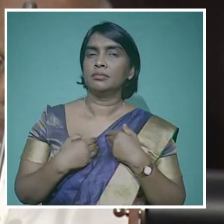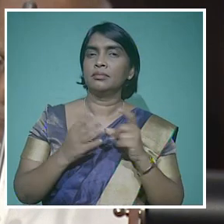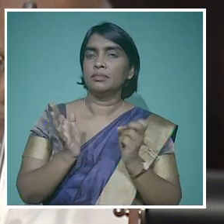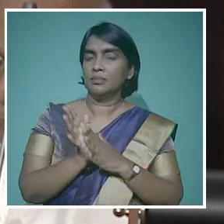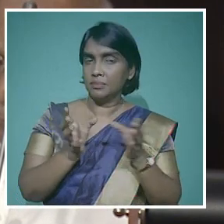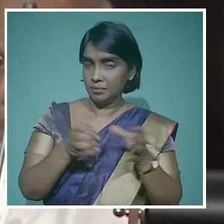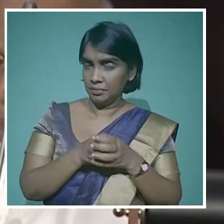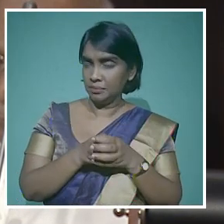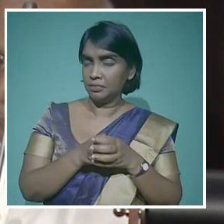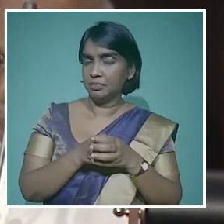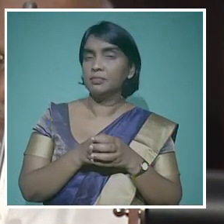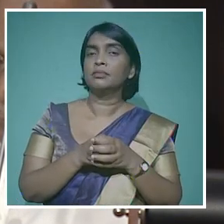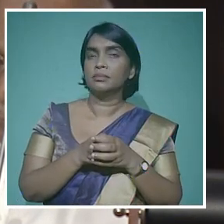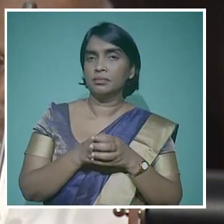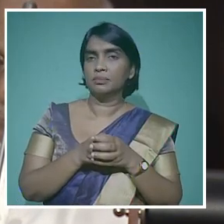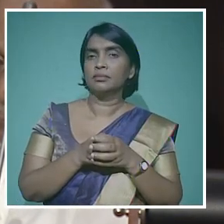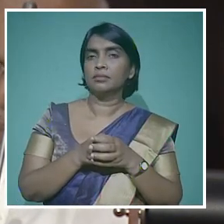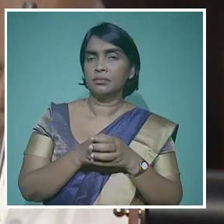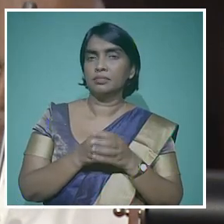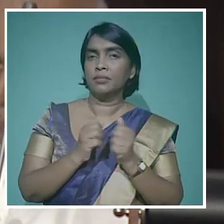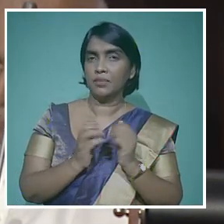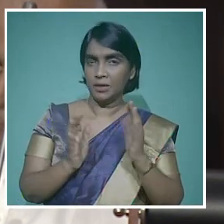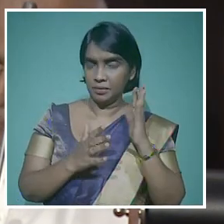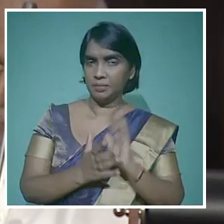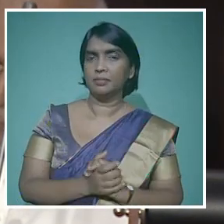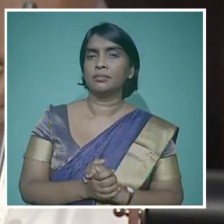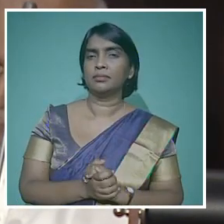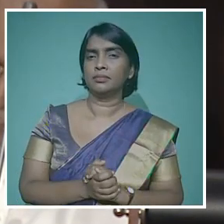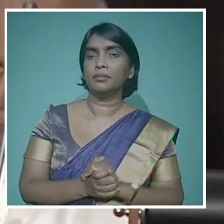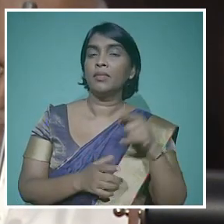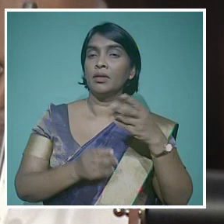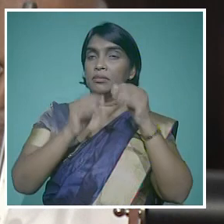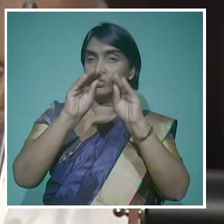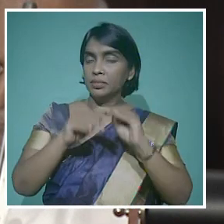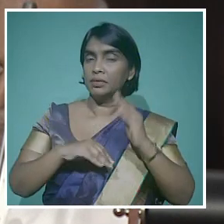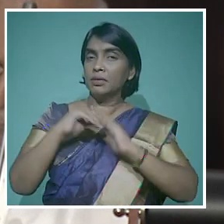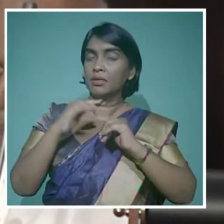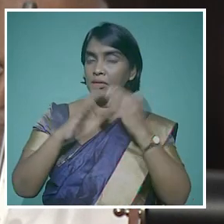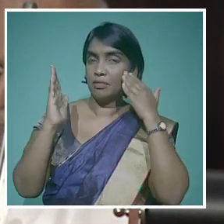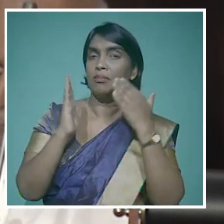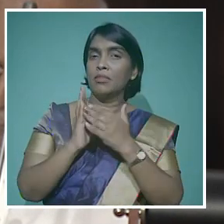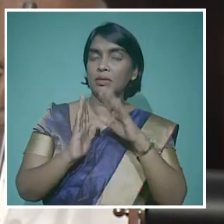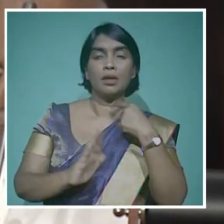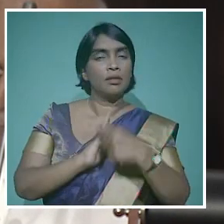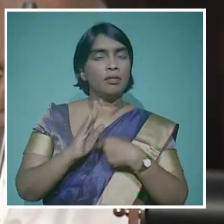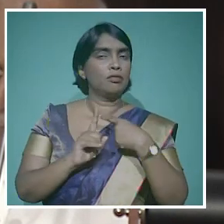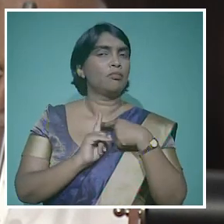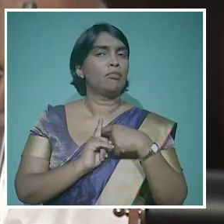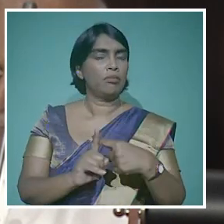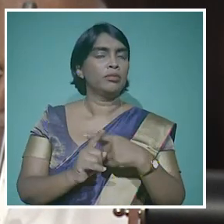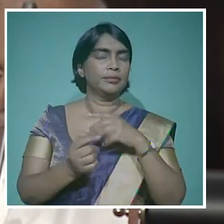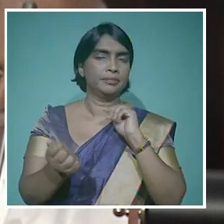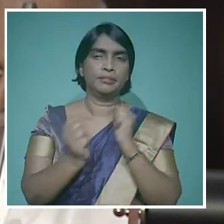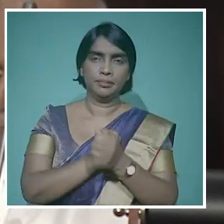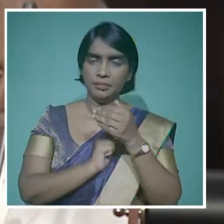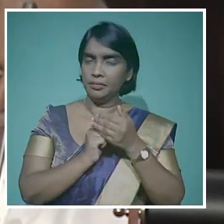සාධක බලකායක් ඇති කළා තියෙනවා. මේ අයවැය යෝජනා ඔස්සේ රටේ ධනාත්මක වෙනසක් ඇති